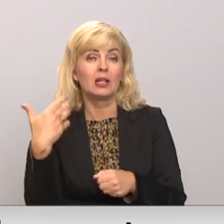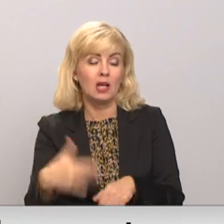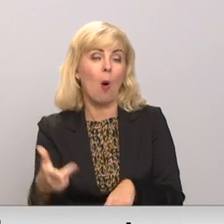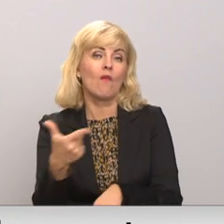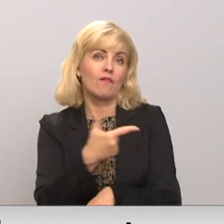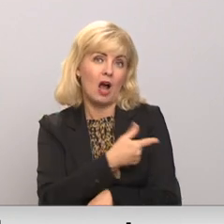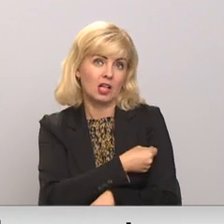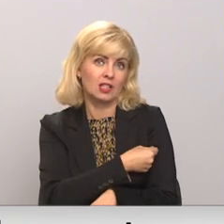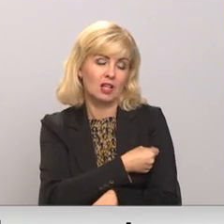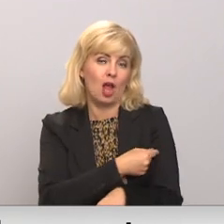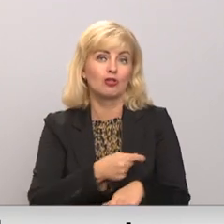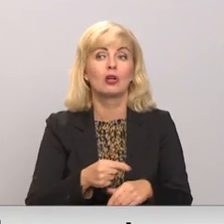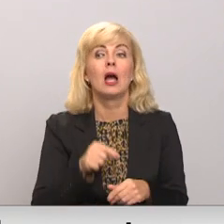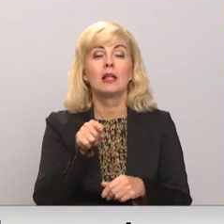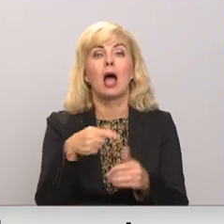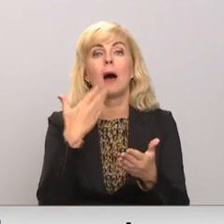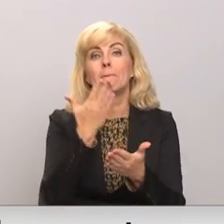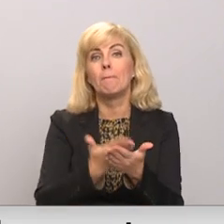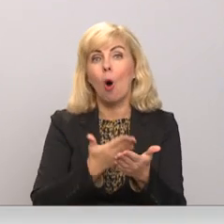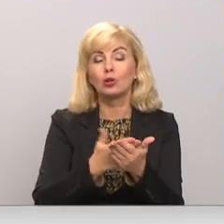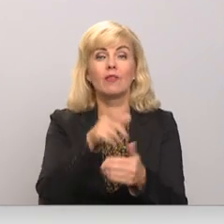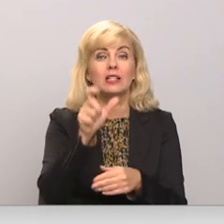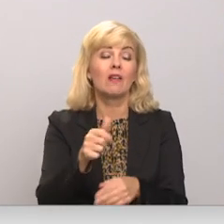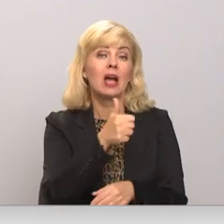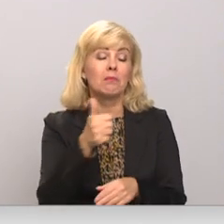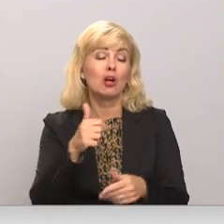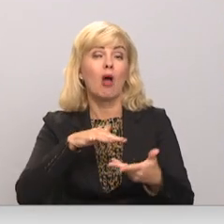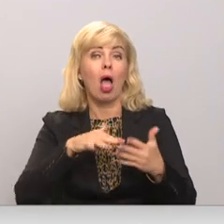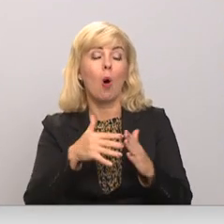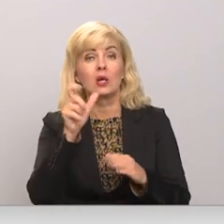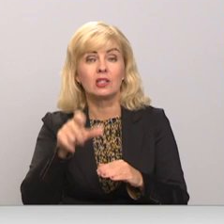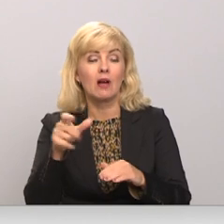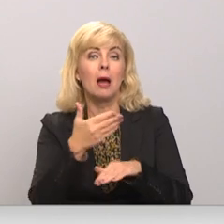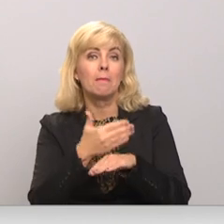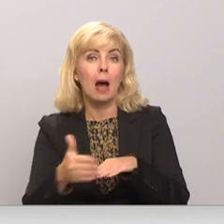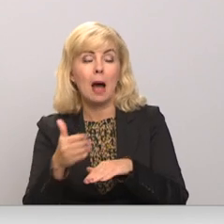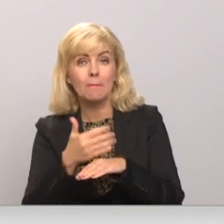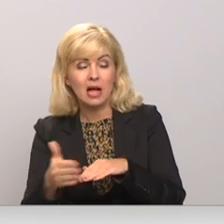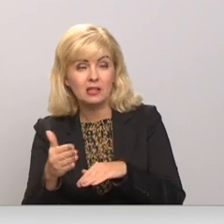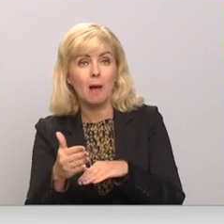esot vakcinējušies. Tā motivācija cilvēkiem, īpaši lauku cilvēkiem, nāk pamazām klāt